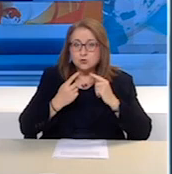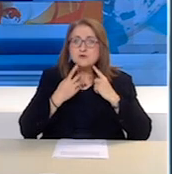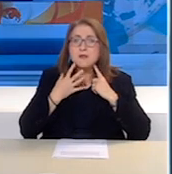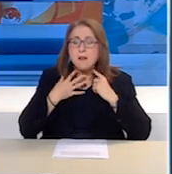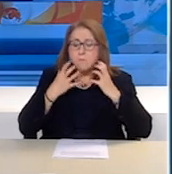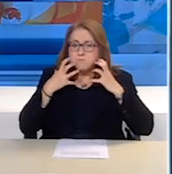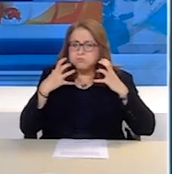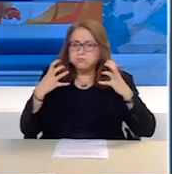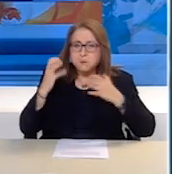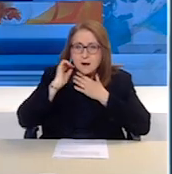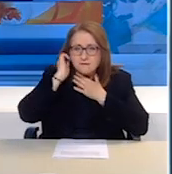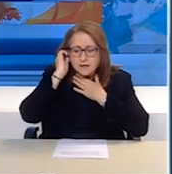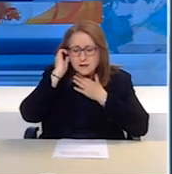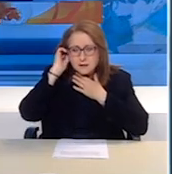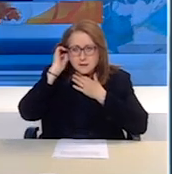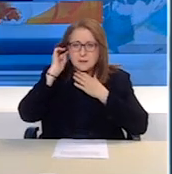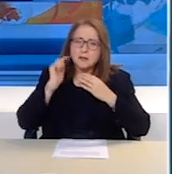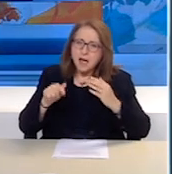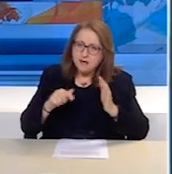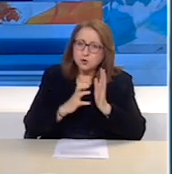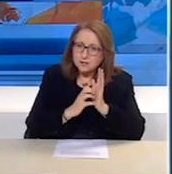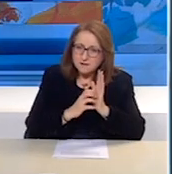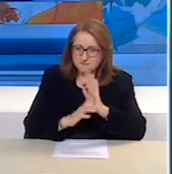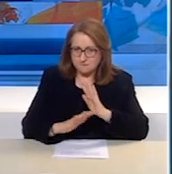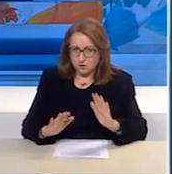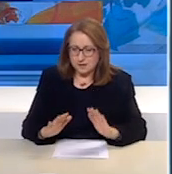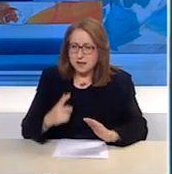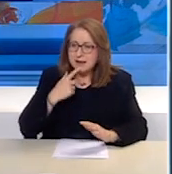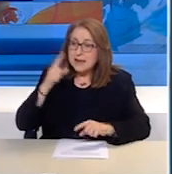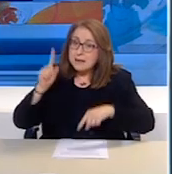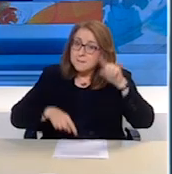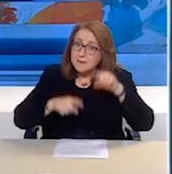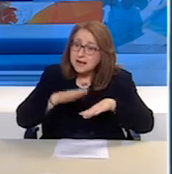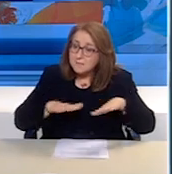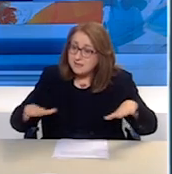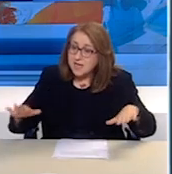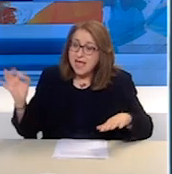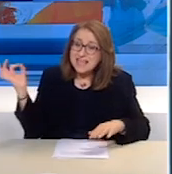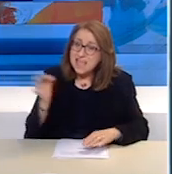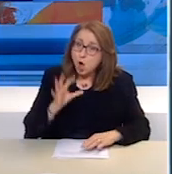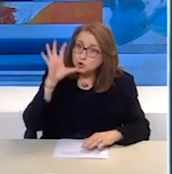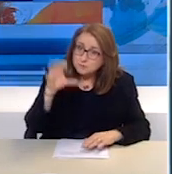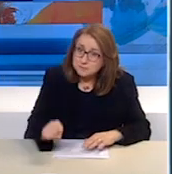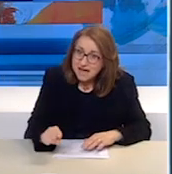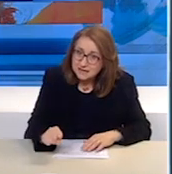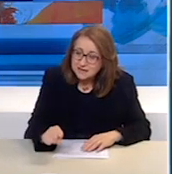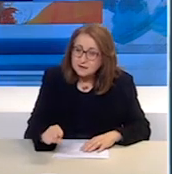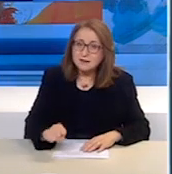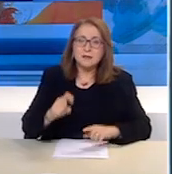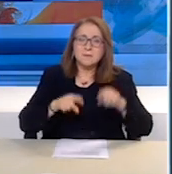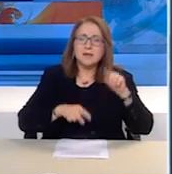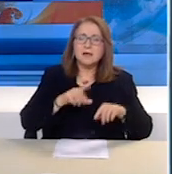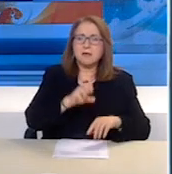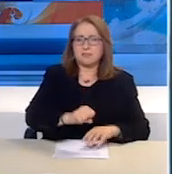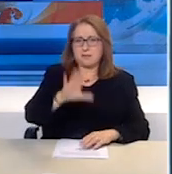λένε επίσης οι συνάδελφοι από το NHS ότι σε κάποια παιδιά τη βρίσκουν τον ιό, σε κάποια παιδιά δεν το βρίσκουν. Άρα πιθανολογούν ότι μπορεί να οφείλεται στον ιό λόγω της μεγάλης